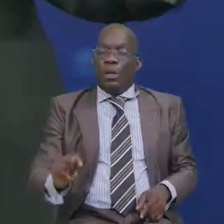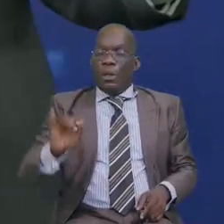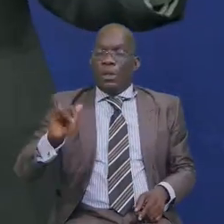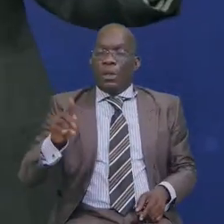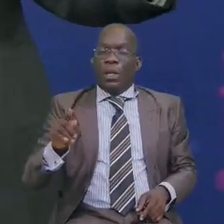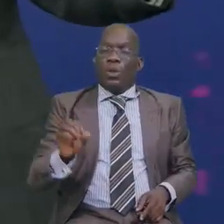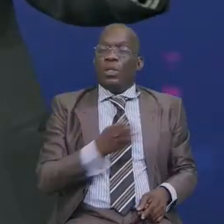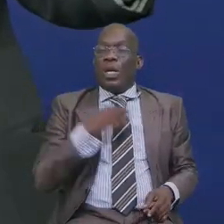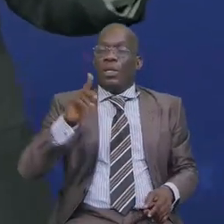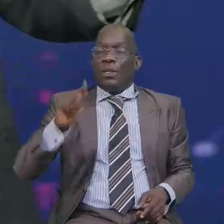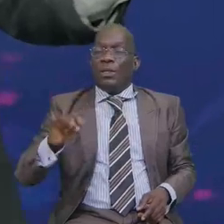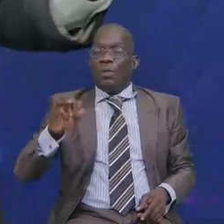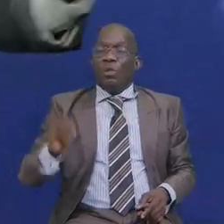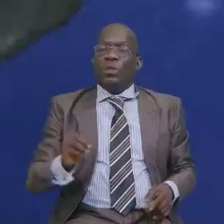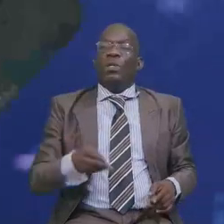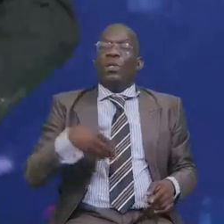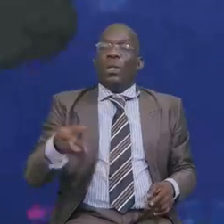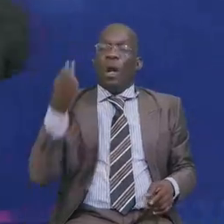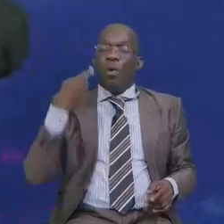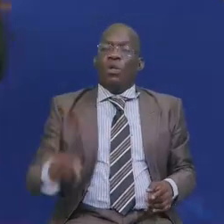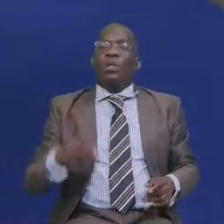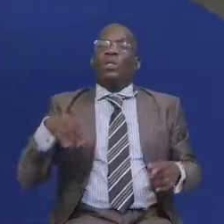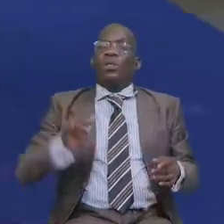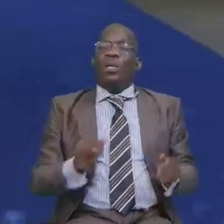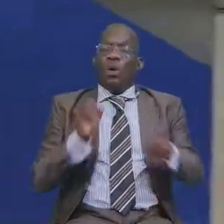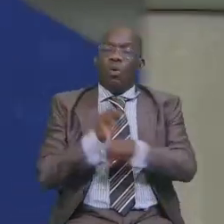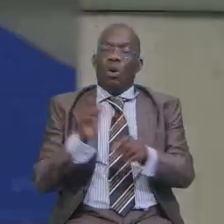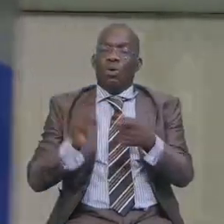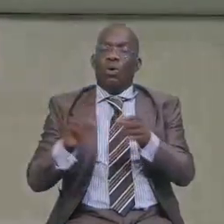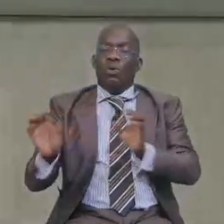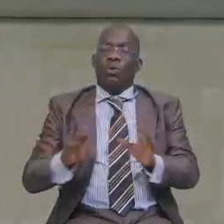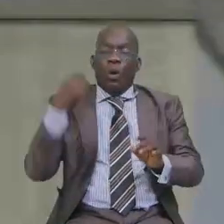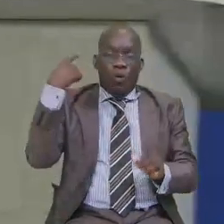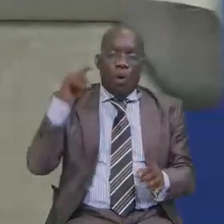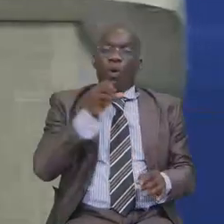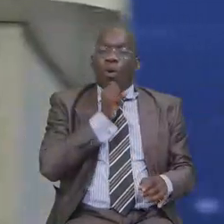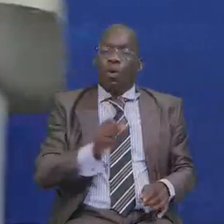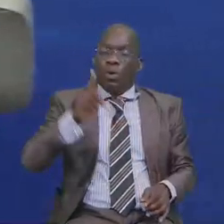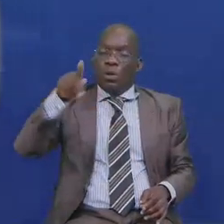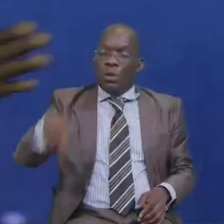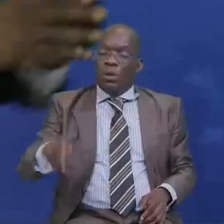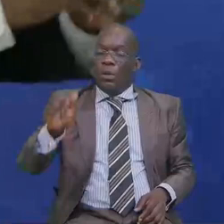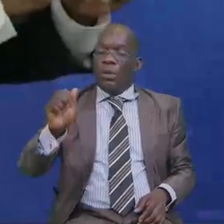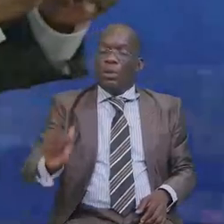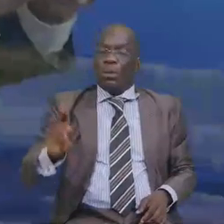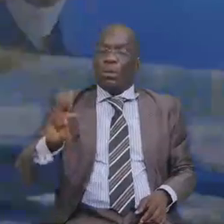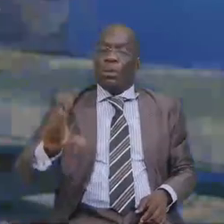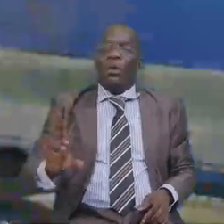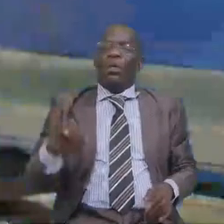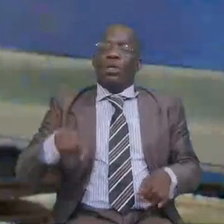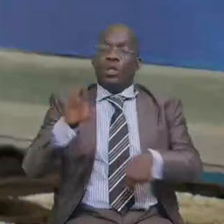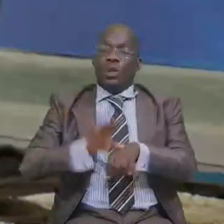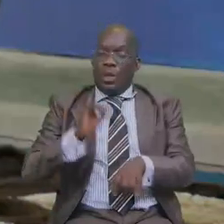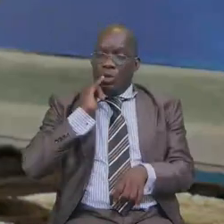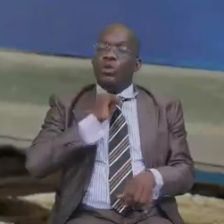chose, il y avait encore quelque chose à faire pour Paul qui était âgé. L'église n'est pas comme le monde. Quelqu'un